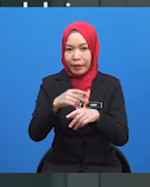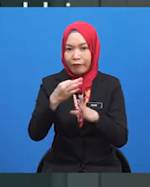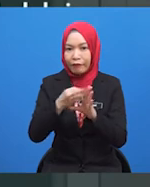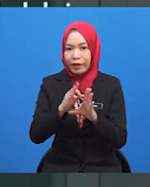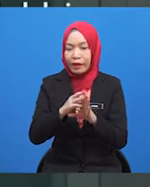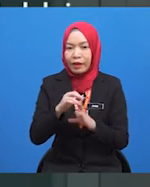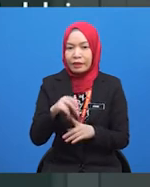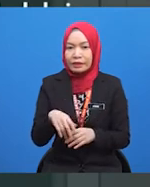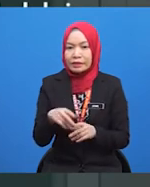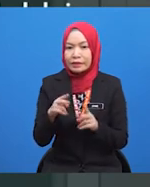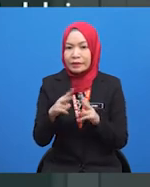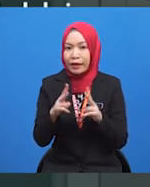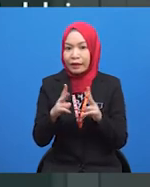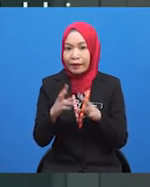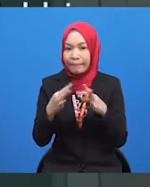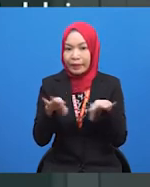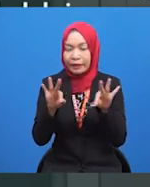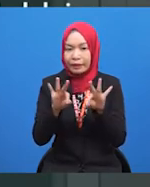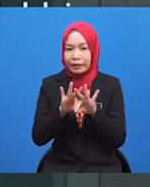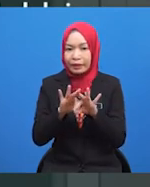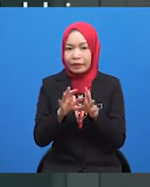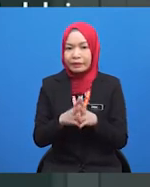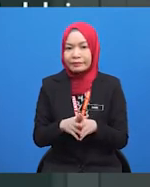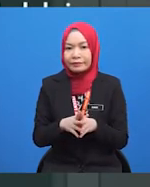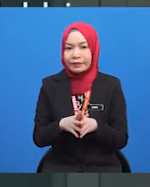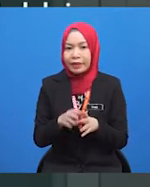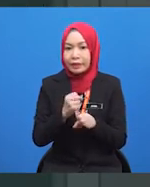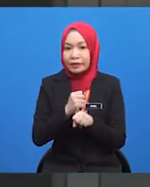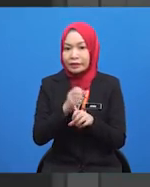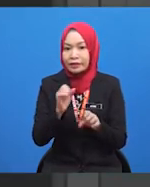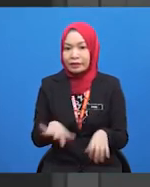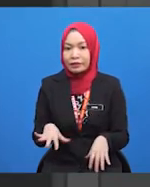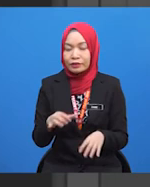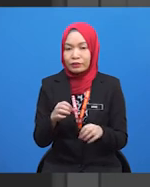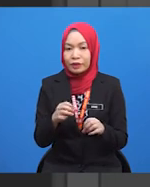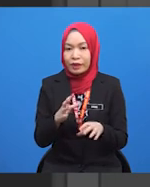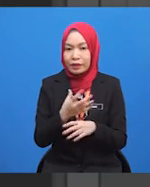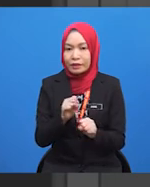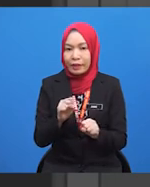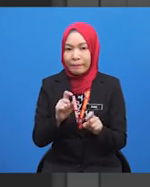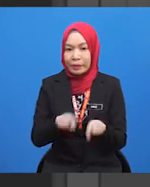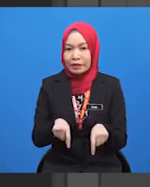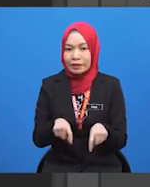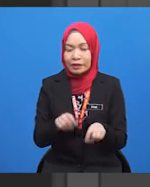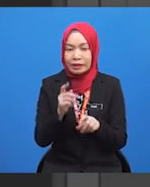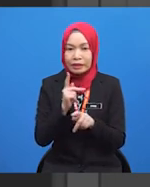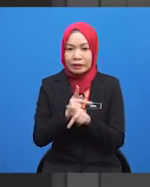penting. Hasil kerja yang telah siap ianya perlu disimpan dalam bentuk Photoshop